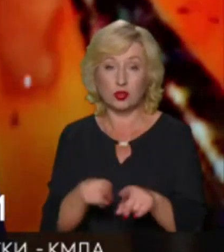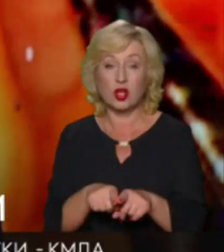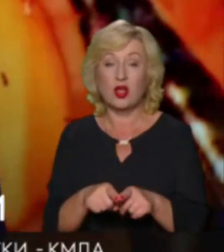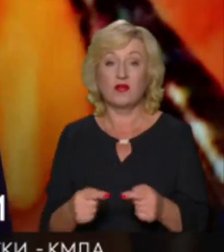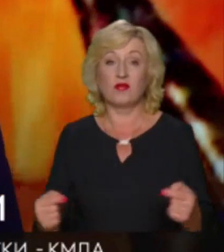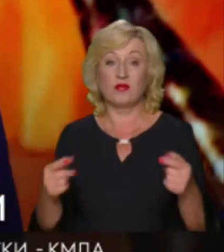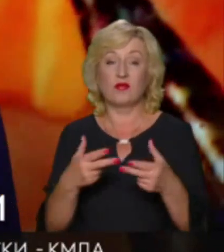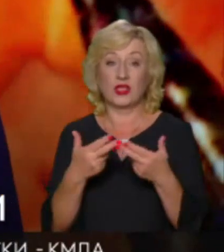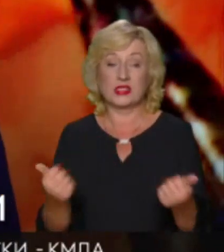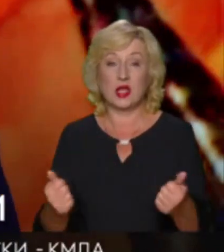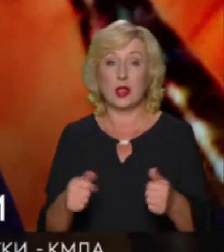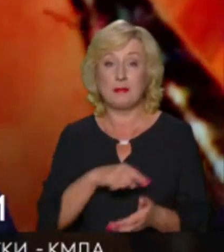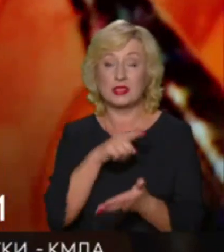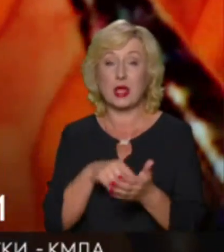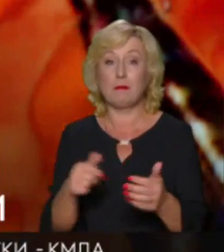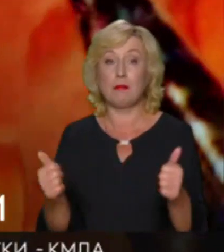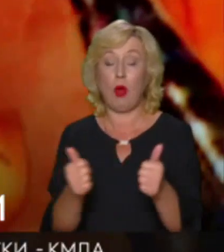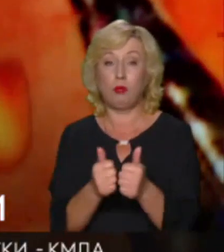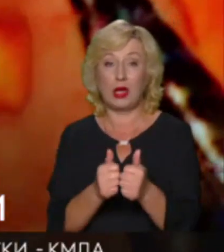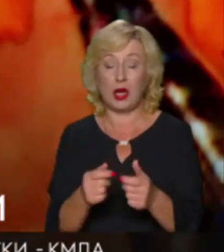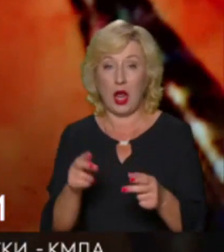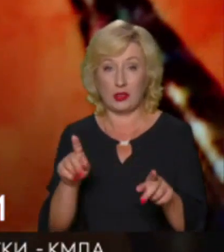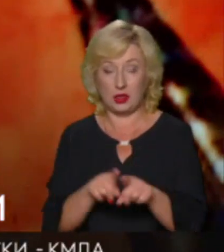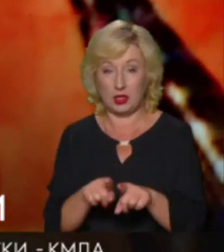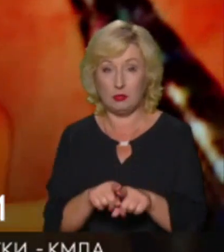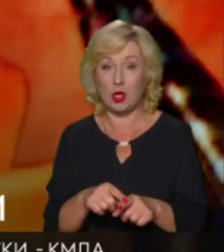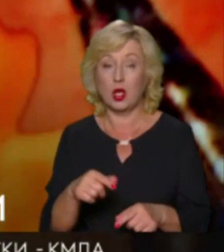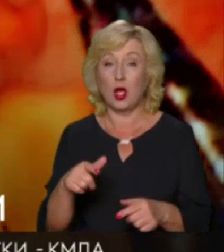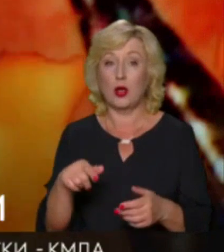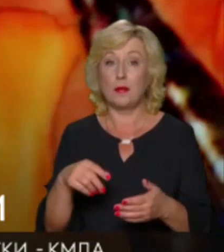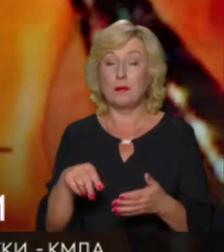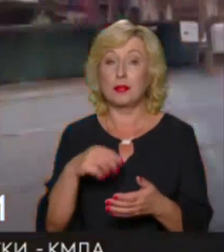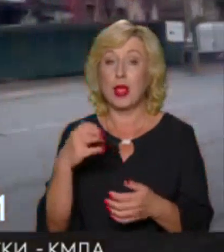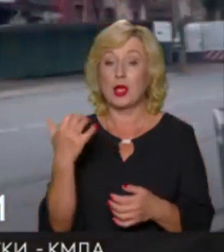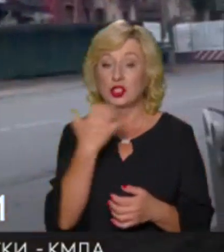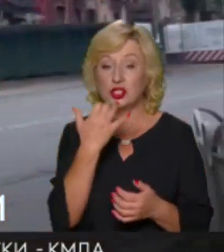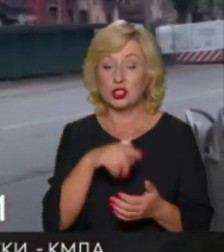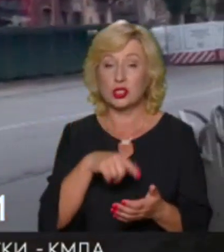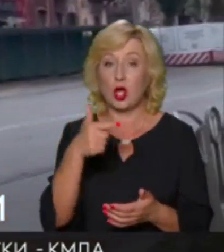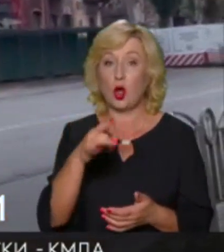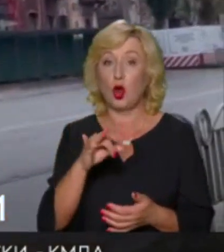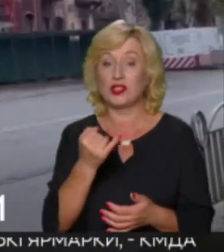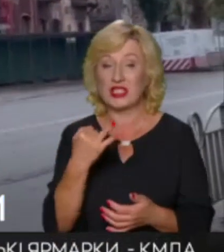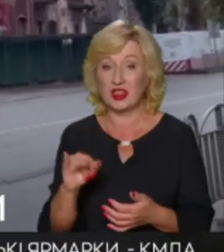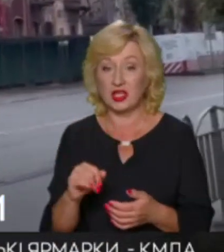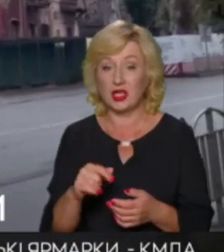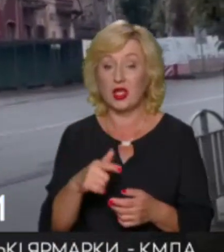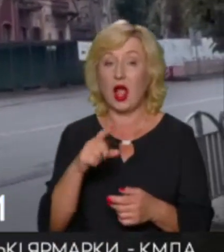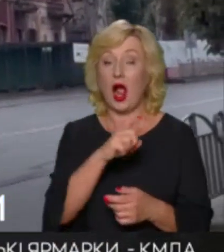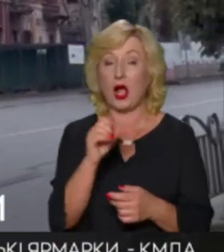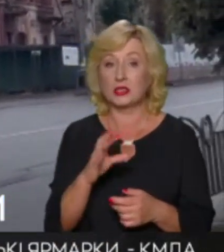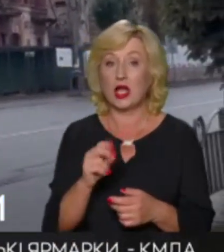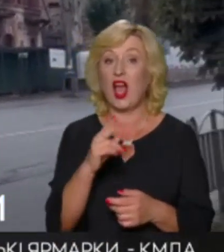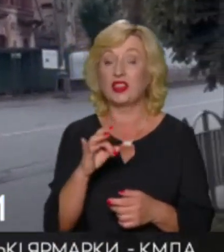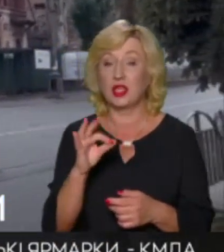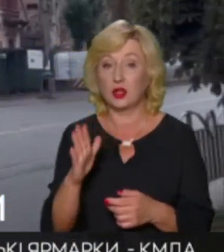містом-побратимом, але давайте поки що про чеченський Грозний. Так ось угоду підписав мер цього міста Хас Магомед Кадиров